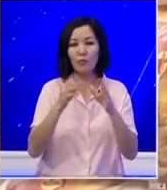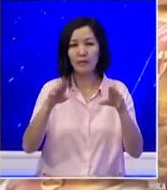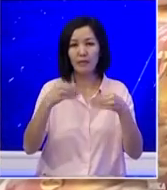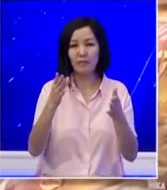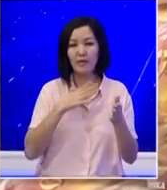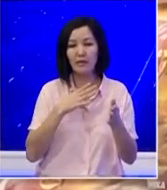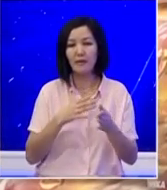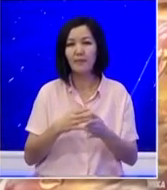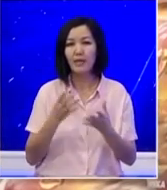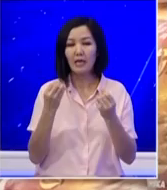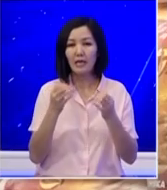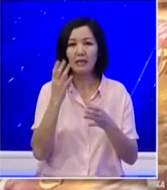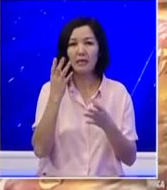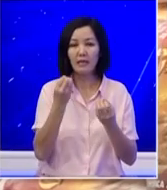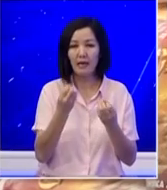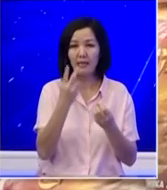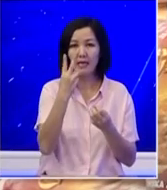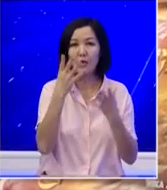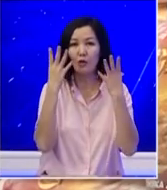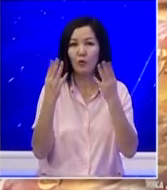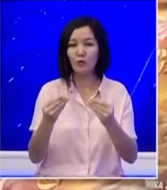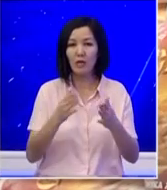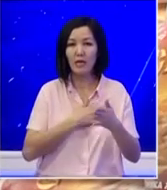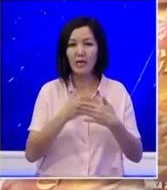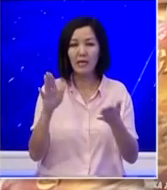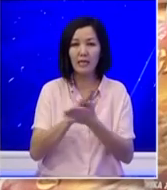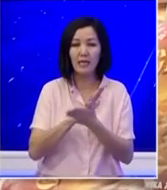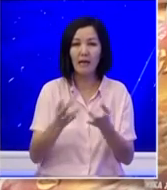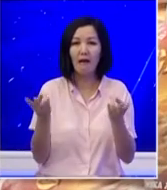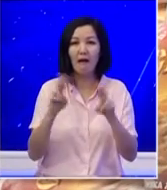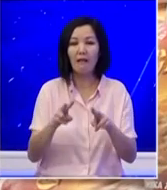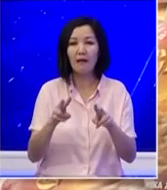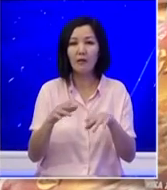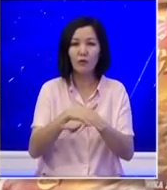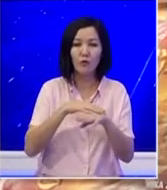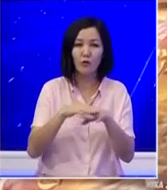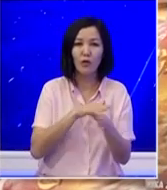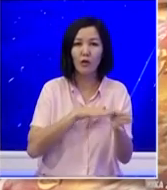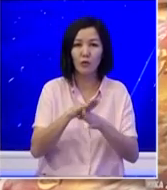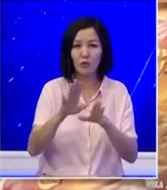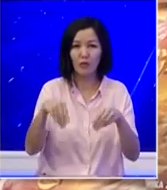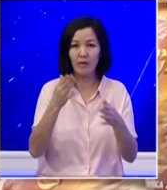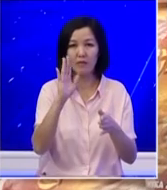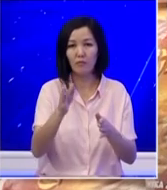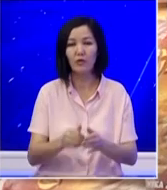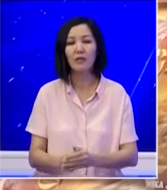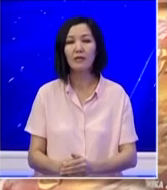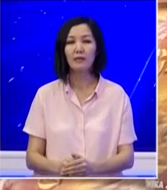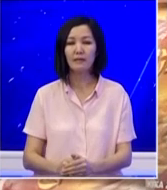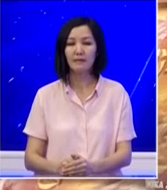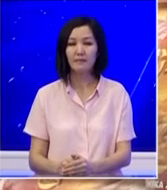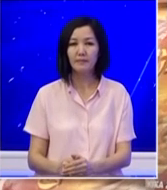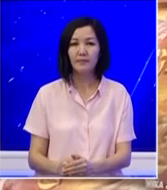берді. Енді алдағы 2 күнде еріктілер қалған тұрғындарға толықтай жеткізіп беретін болады.